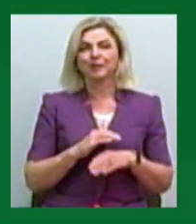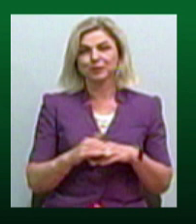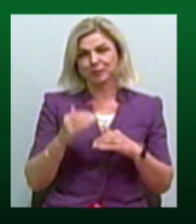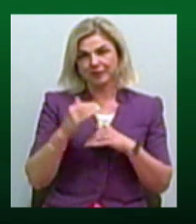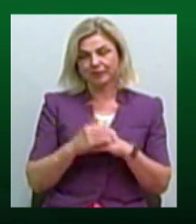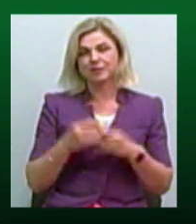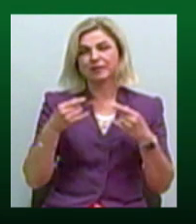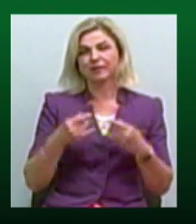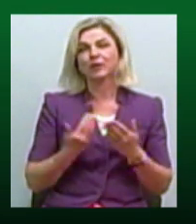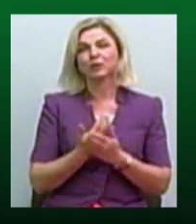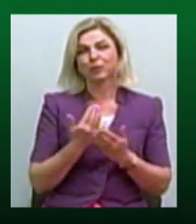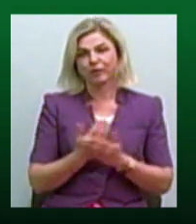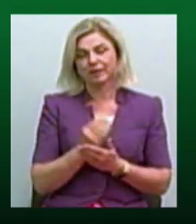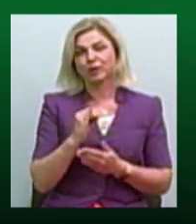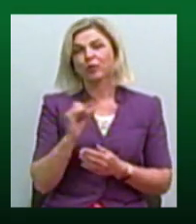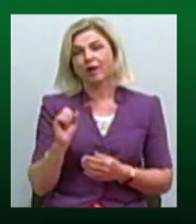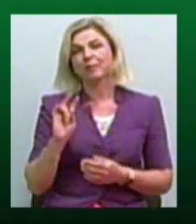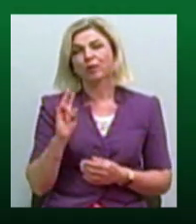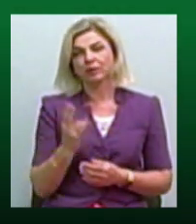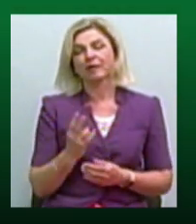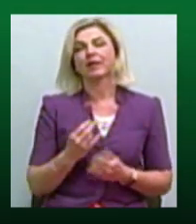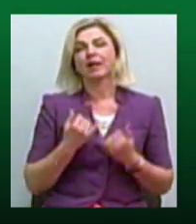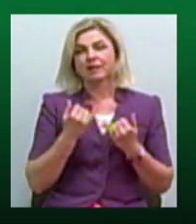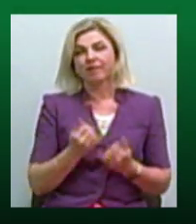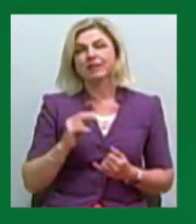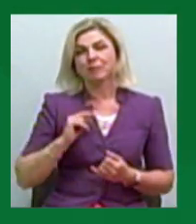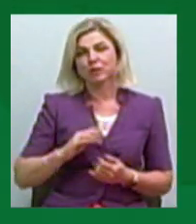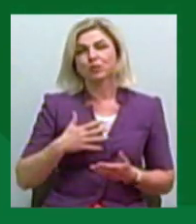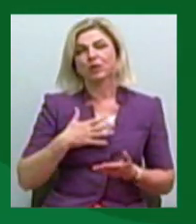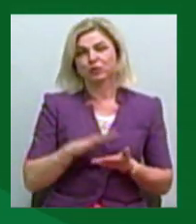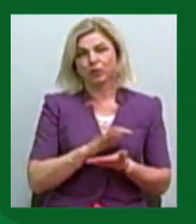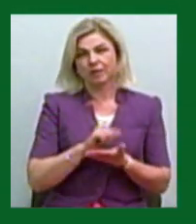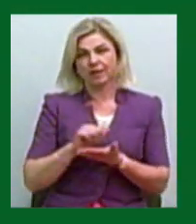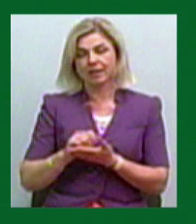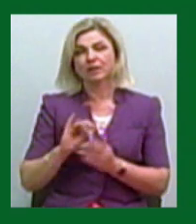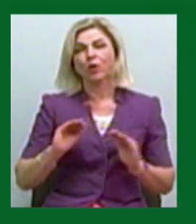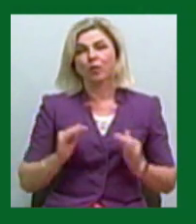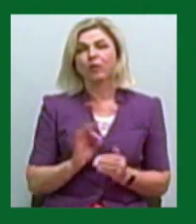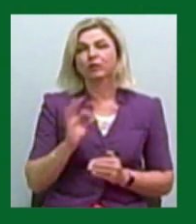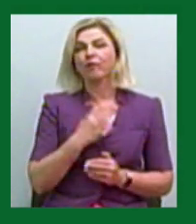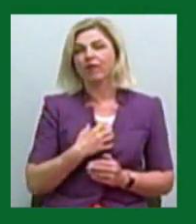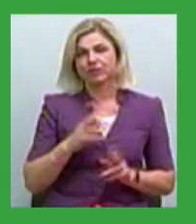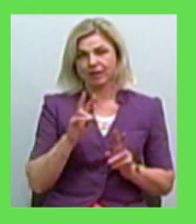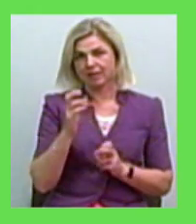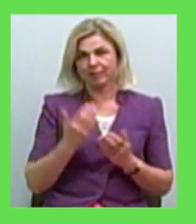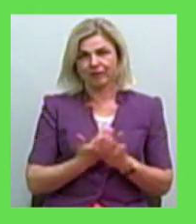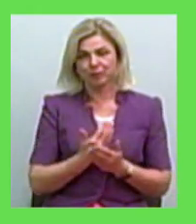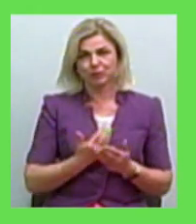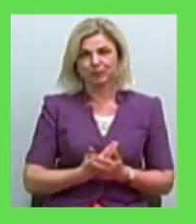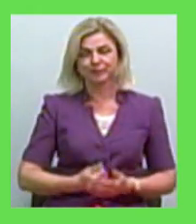вечір. В ефірі новини на UA Миколаїв. У студії для вас працює Вікторія Чернявська. І коротко про основні теми випуску.